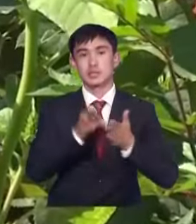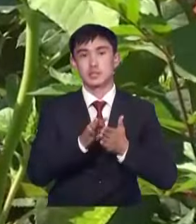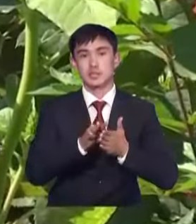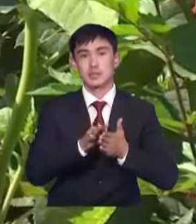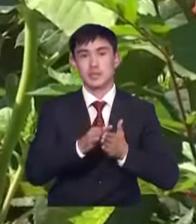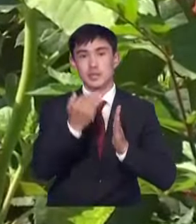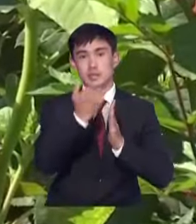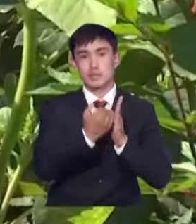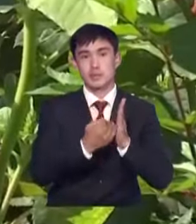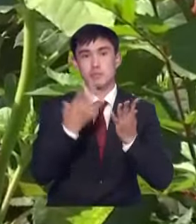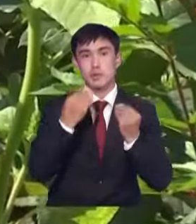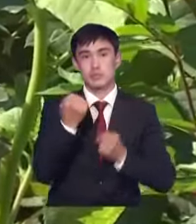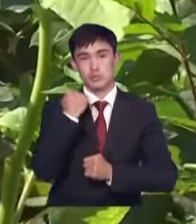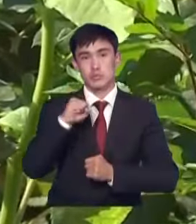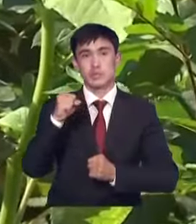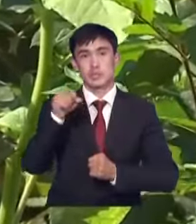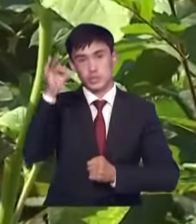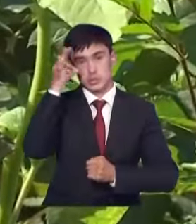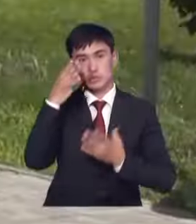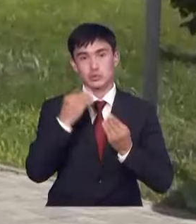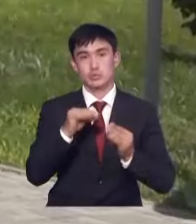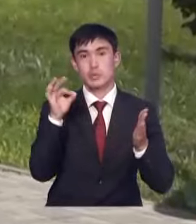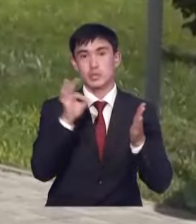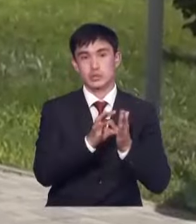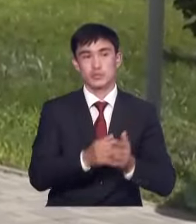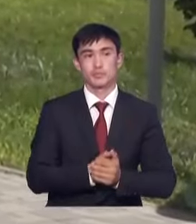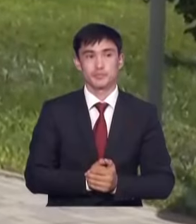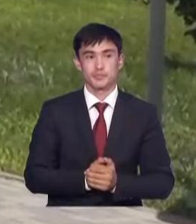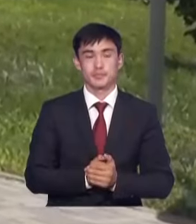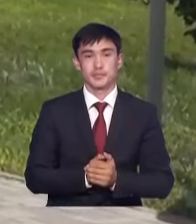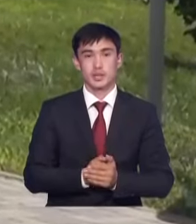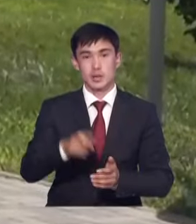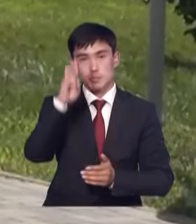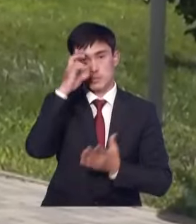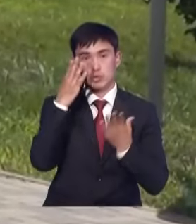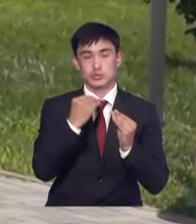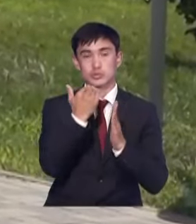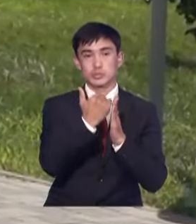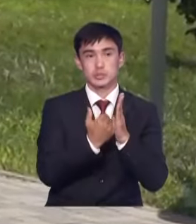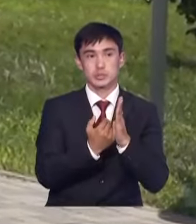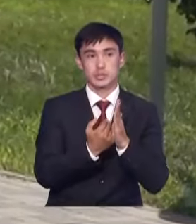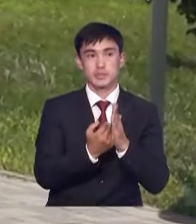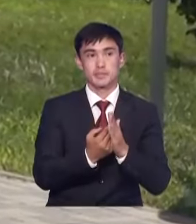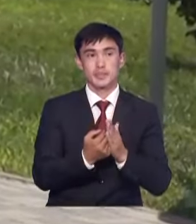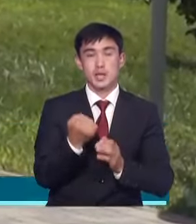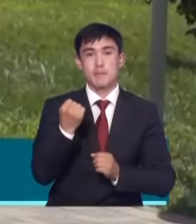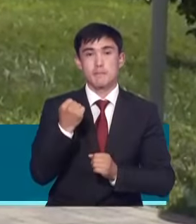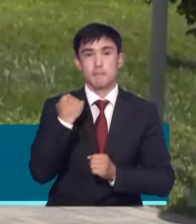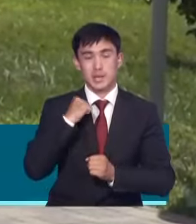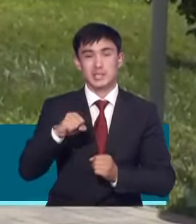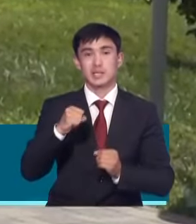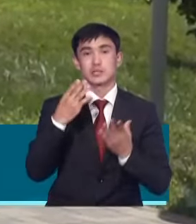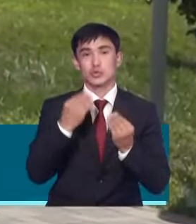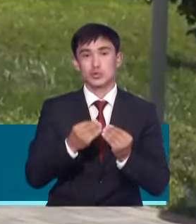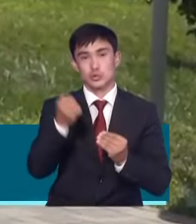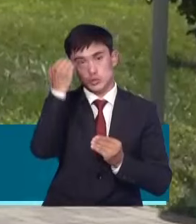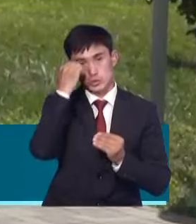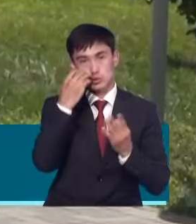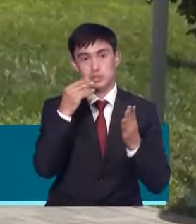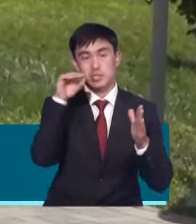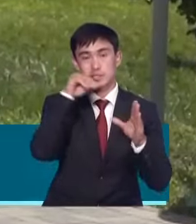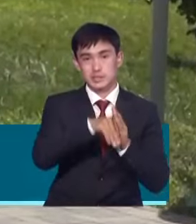күнтізбесінде бейбіт күннің батырларын еске алу күнін белгілету. Мемлекеттік күнтізбесінде бейбіт күн батырларын еске алу күнін енгізсе дұрыс болар